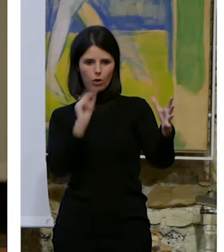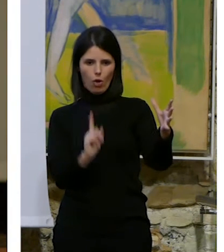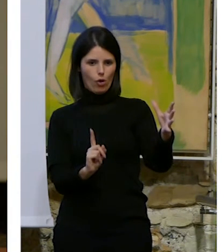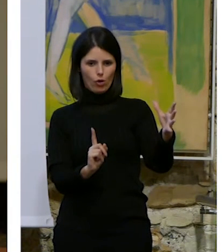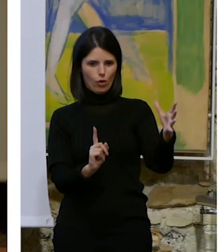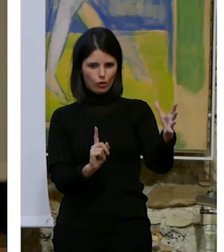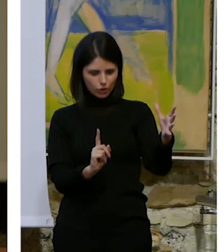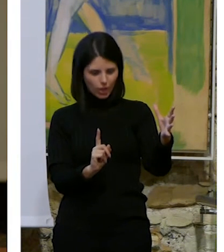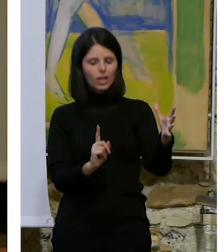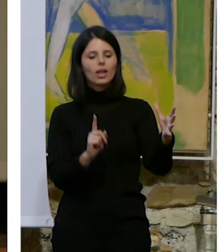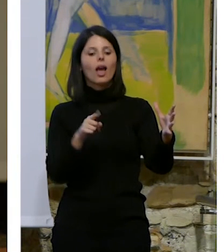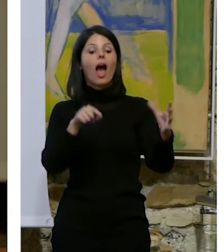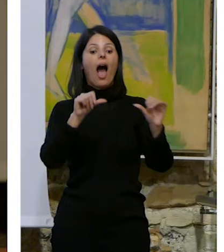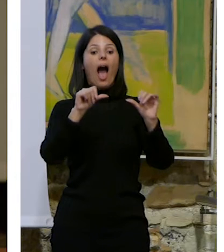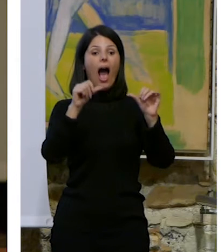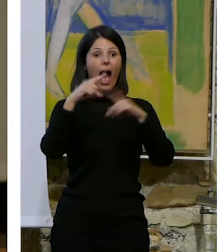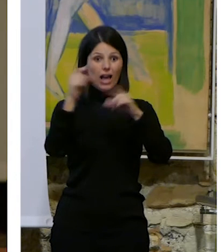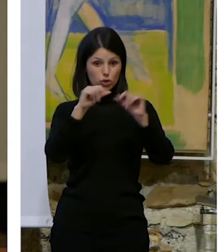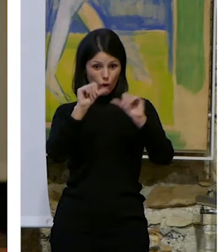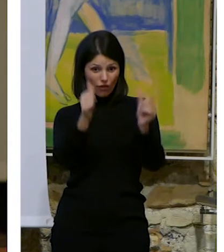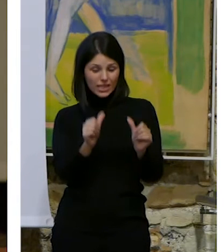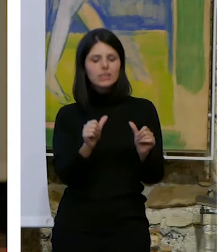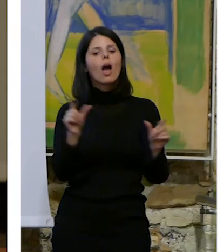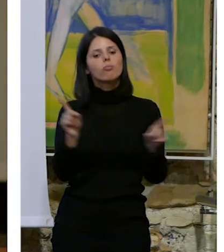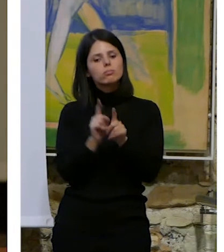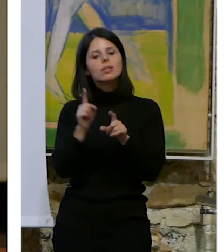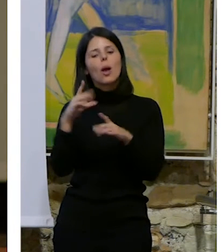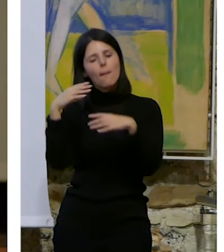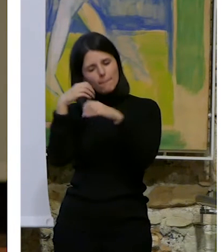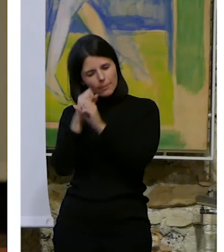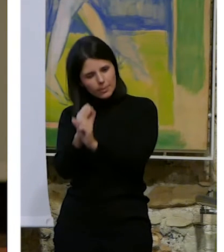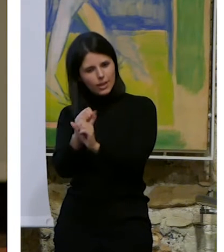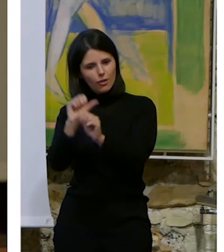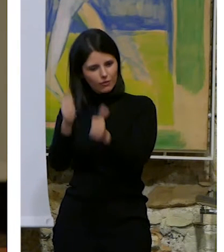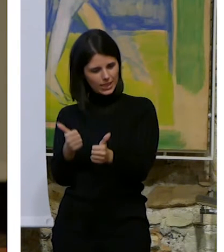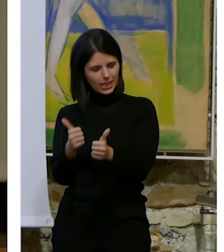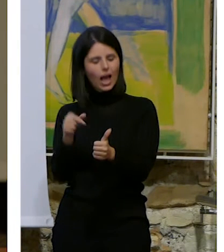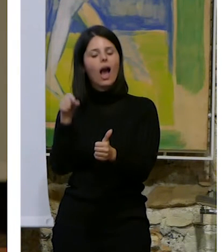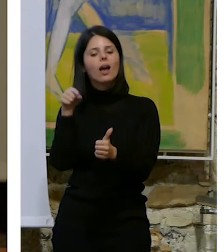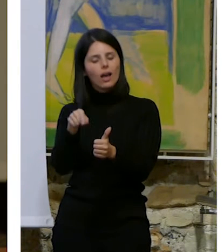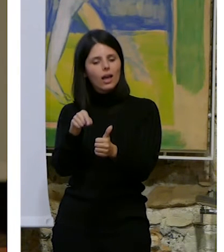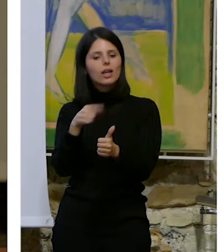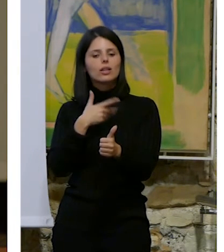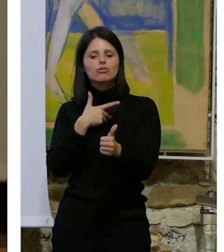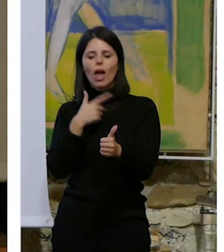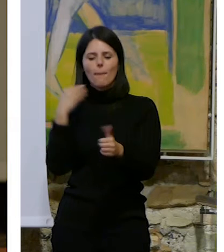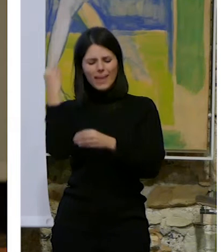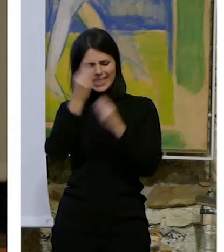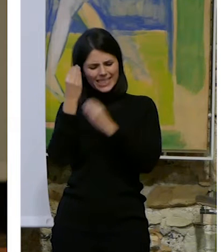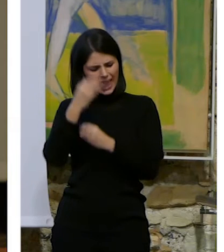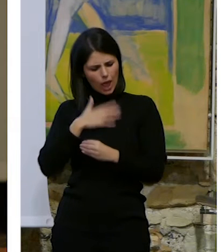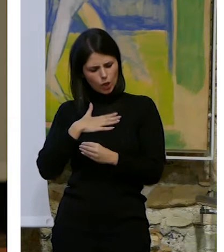sia l'astrofisica che la microfisica, cioè cominciare a dover abbandonare tutti i parametri del nostro pensiero, cioè